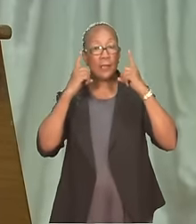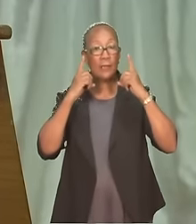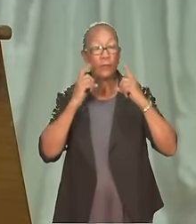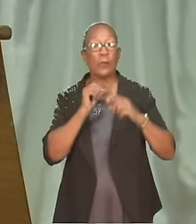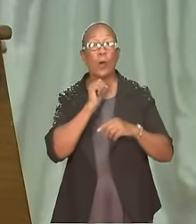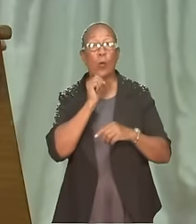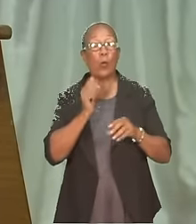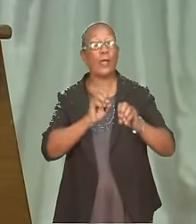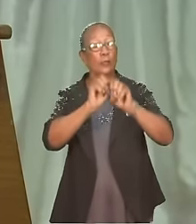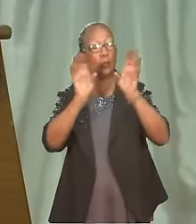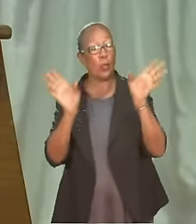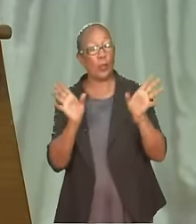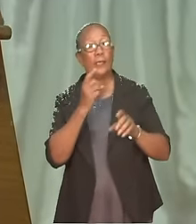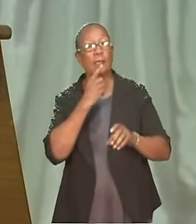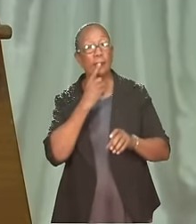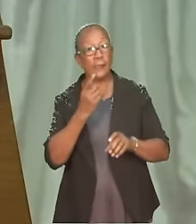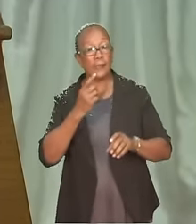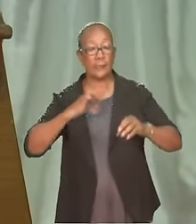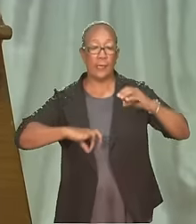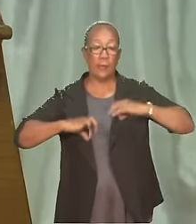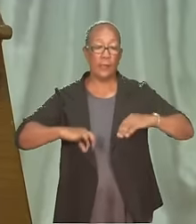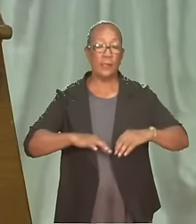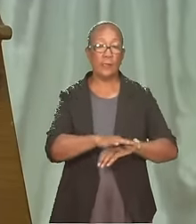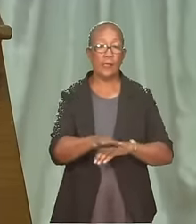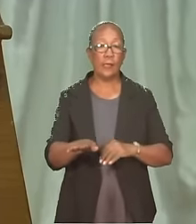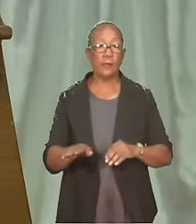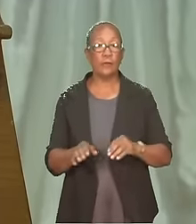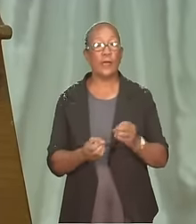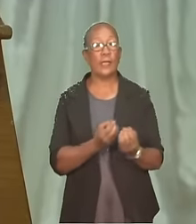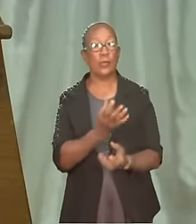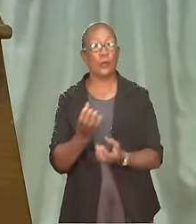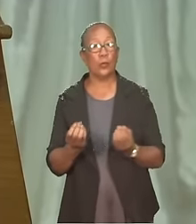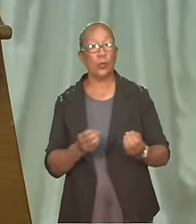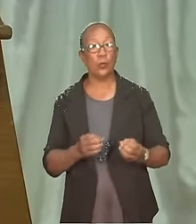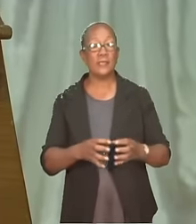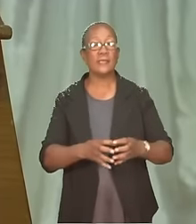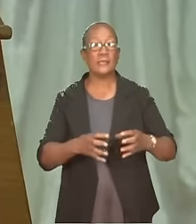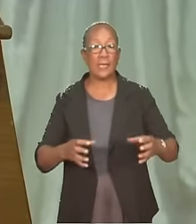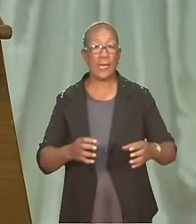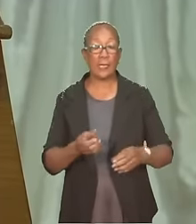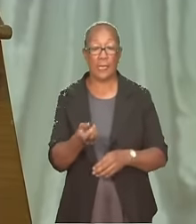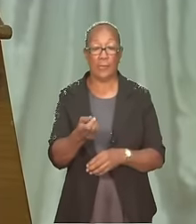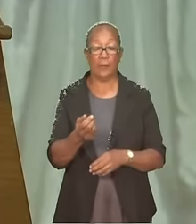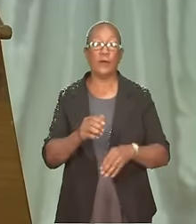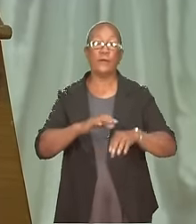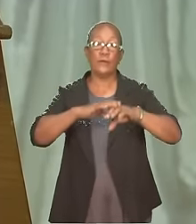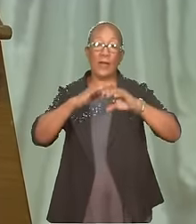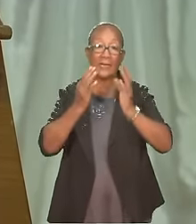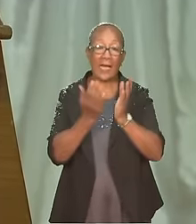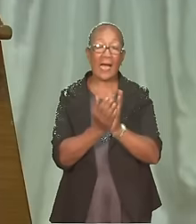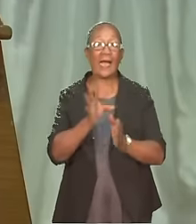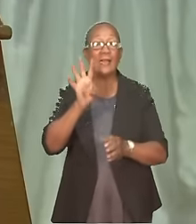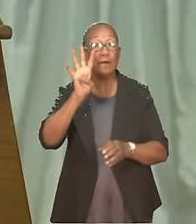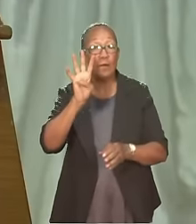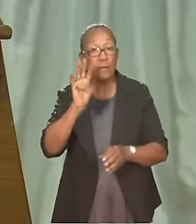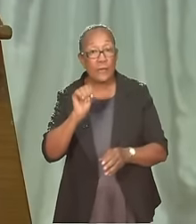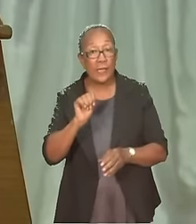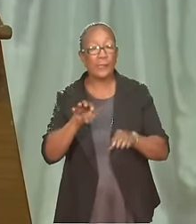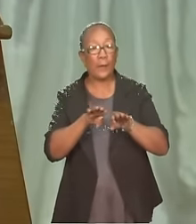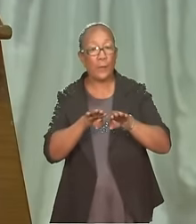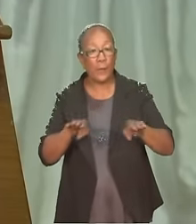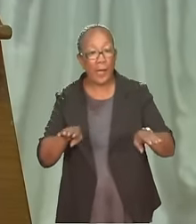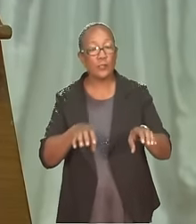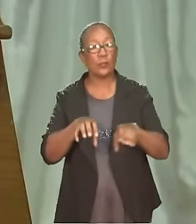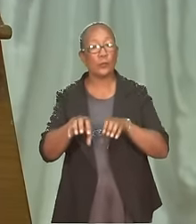dat is de rapportage wat ik gehad heb van het ministerie van Economische Zaken. De prijzen van alle 40 basisgoederen zijn stabiel in